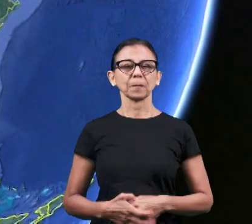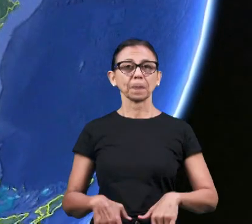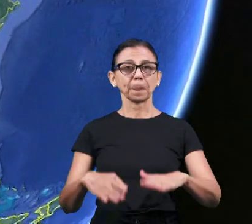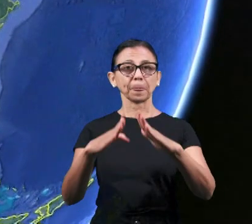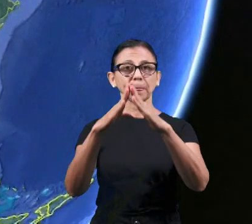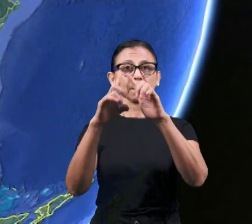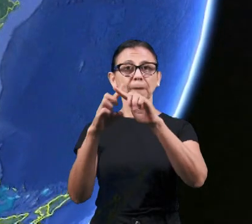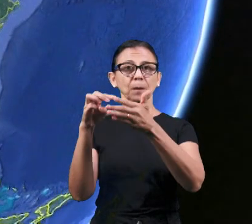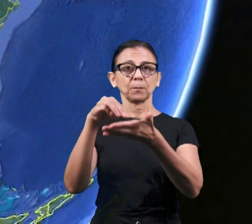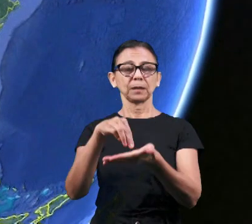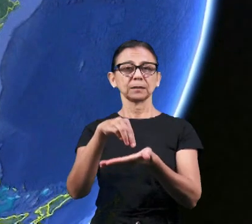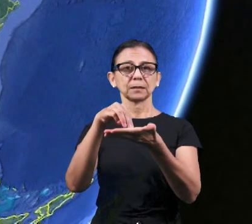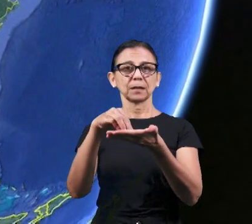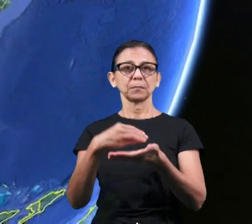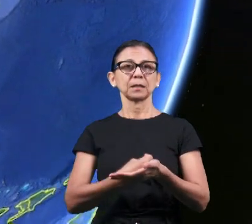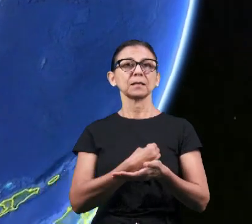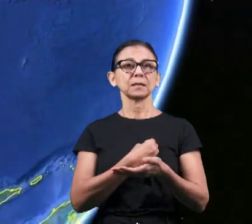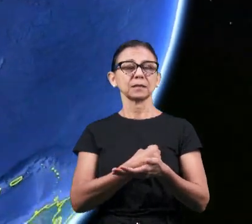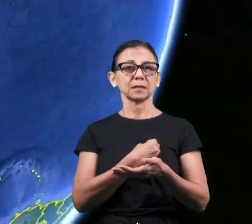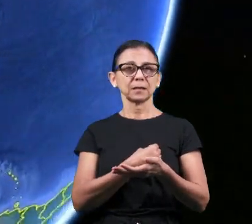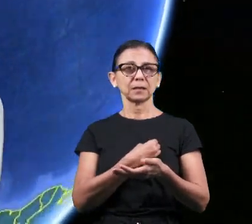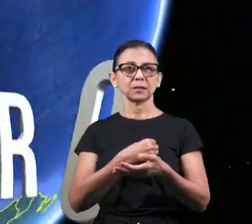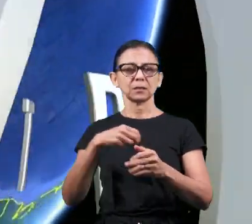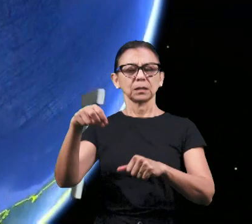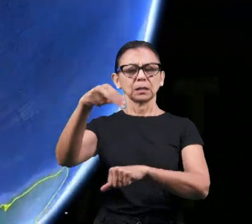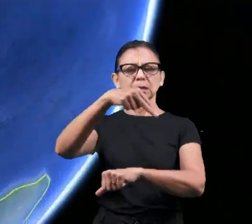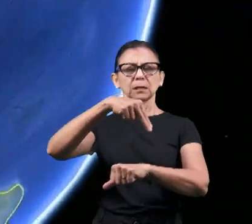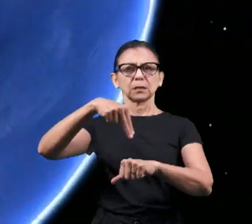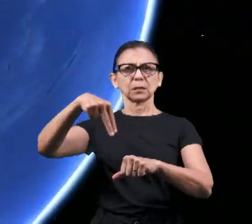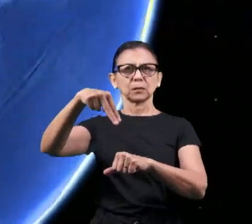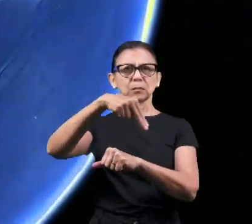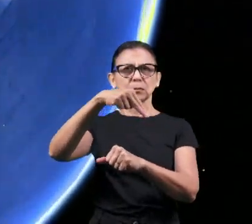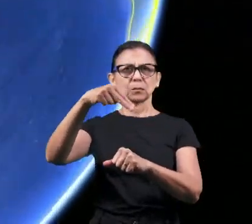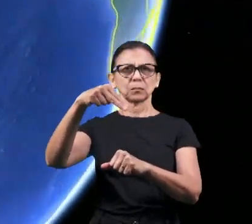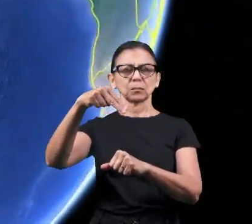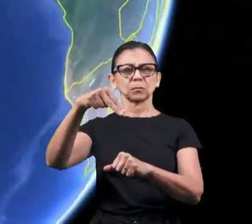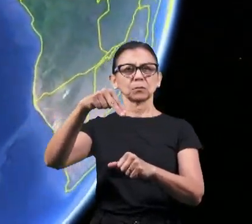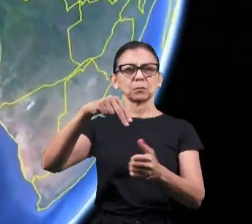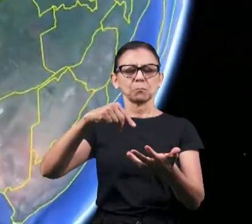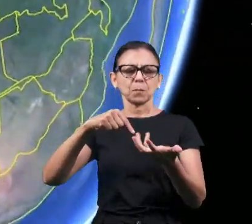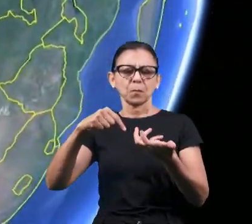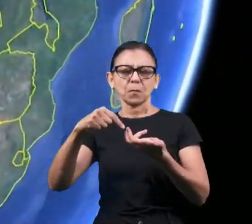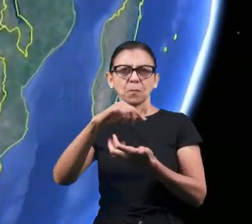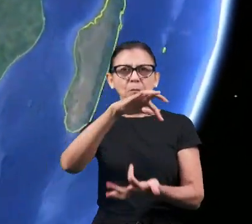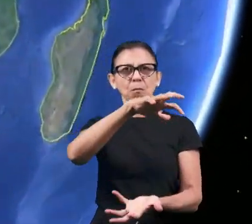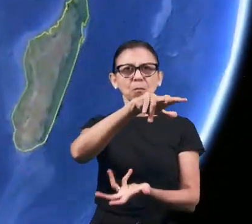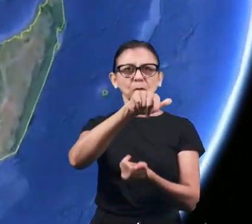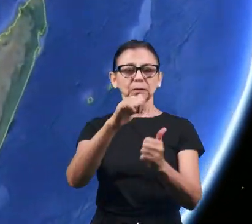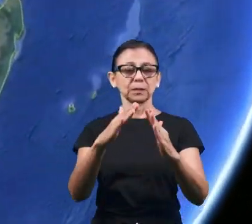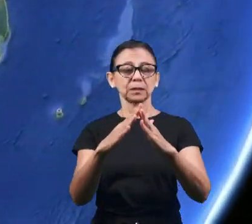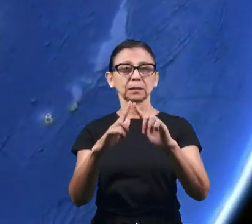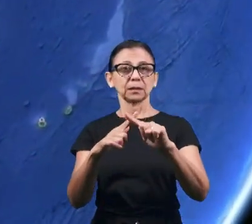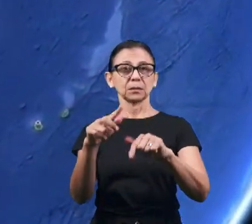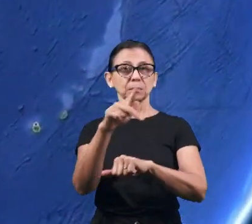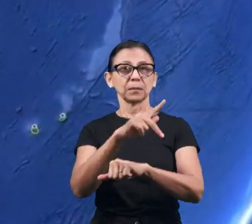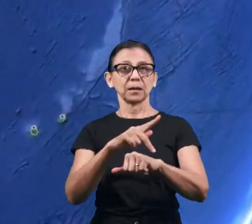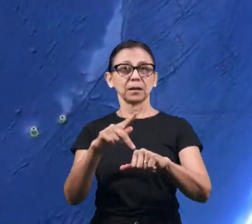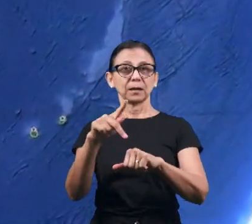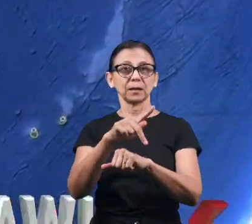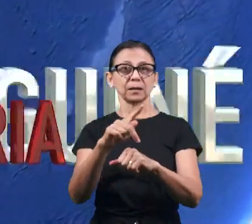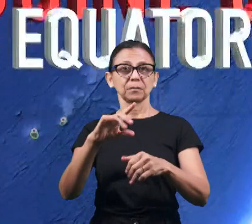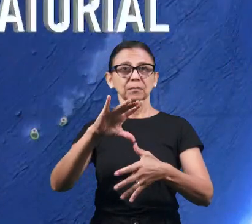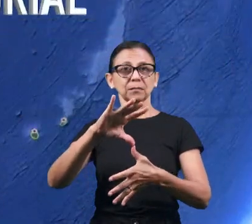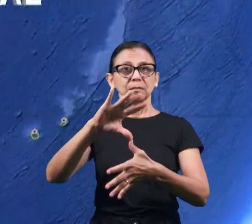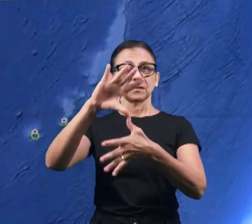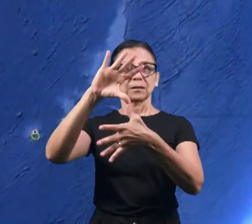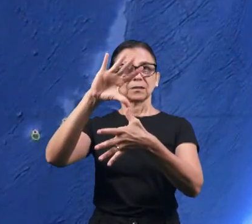L'Église chrétienne Maranatha est présente dans des nations de tous les continents de la planète. Les églises dans des pays, dans